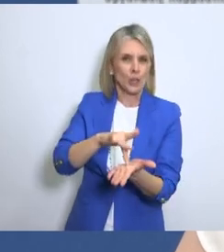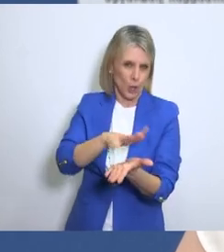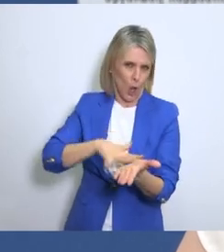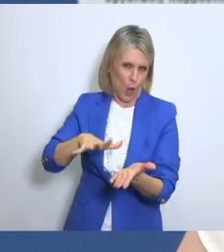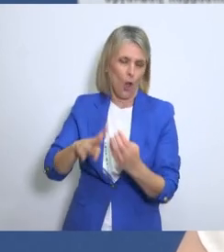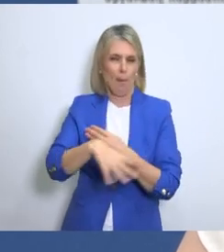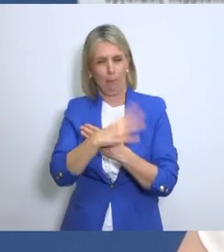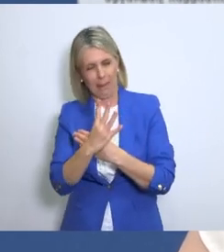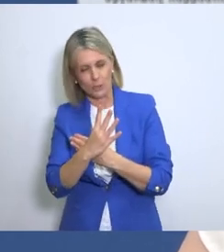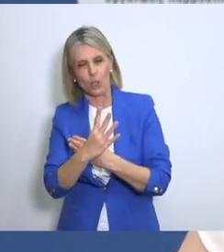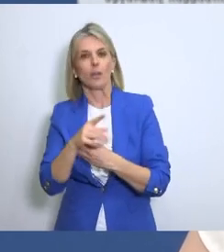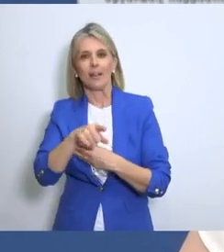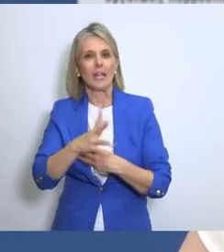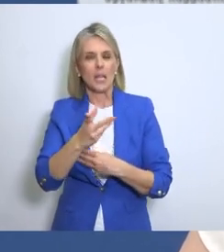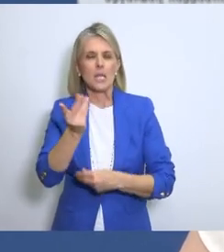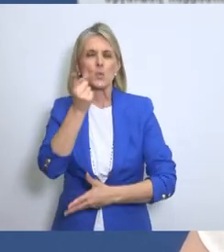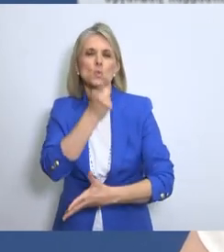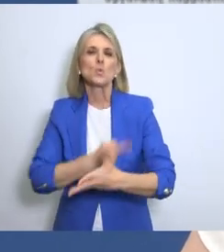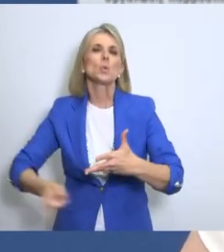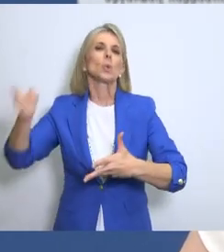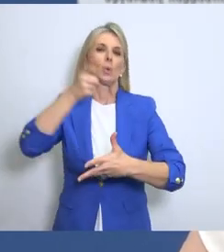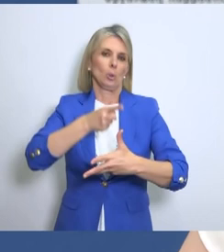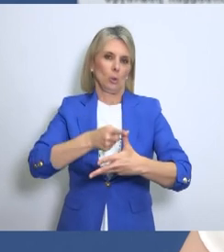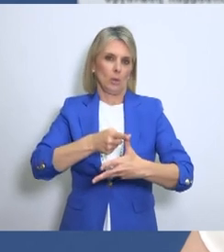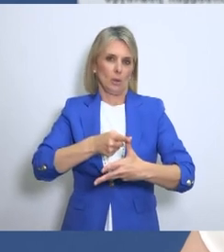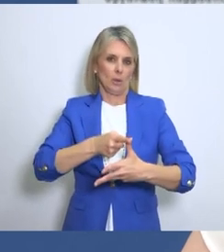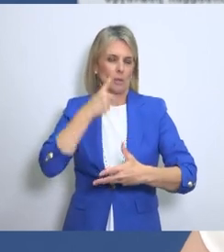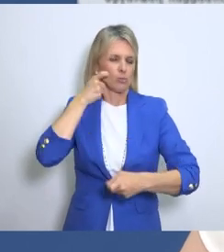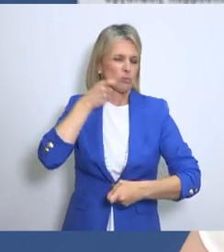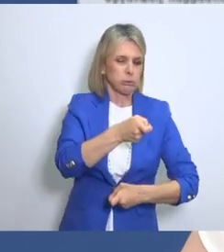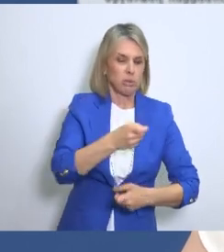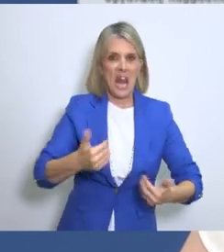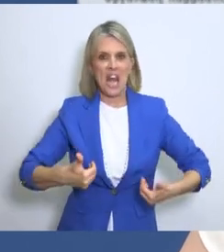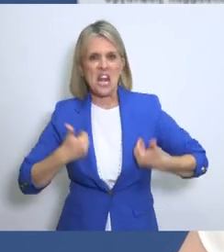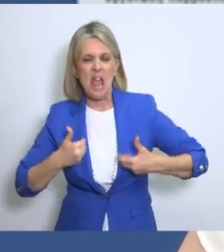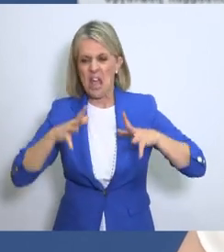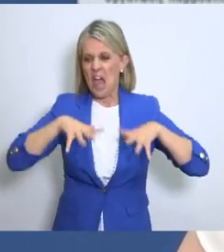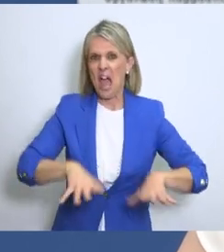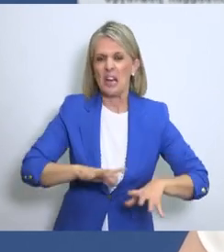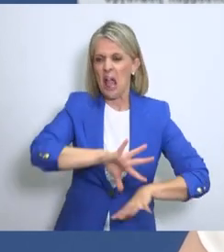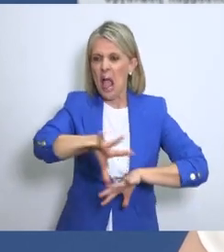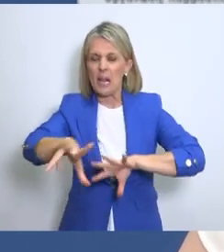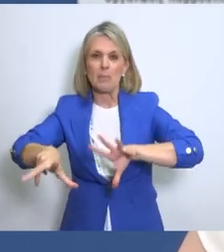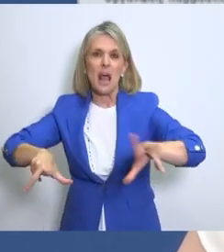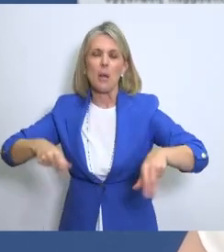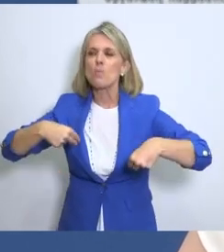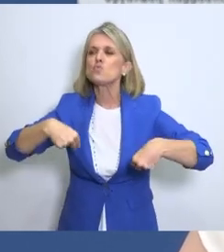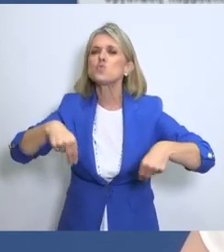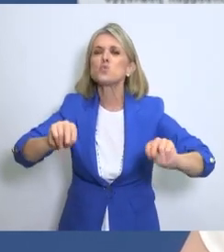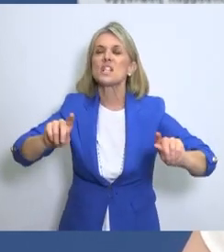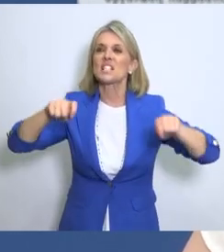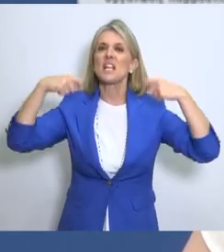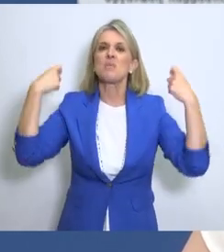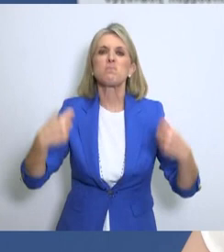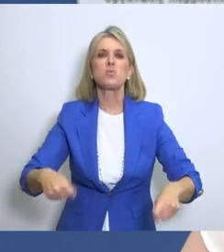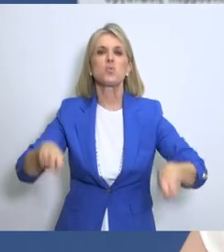ταξική λύσα τους ενάντια στους εργαζόμενους και την νεολαία. Από τη μία μεριά, λέει, λάδισαν όλο το δημόσιο πλούτο, ξεπούλησαν τα πάντα και το